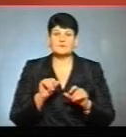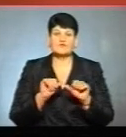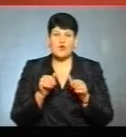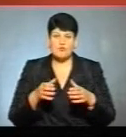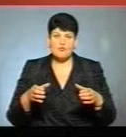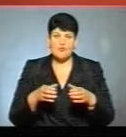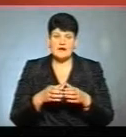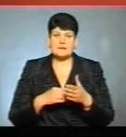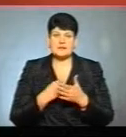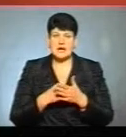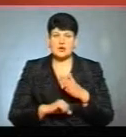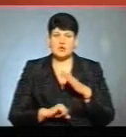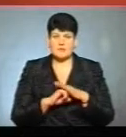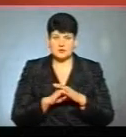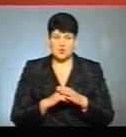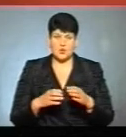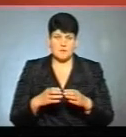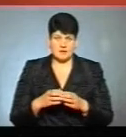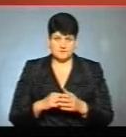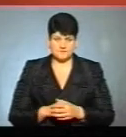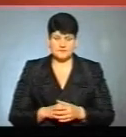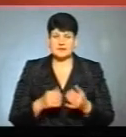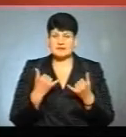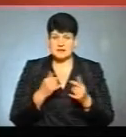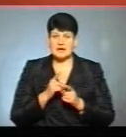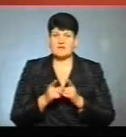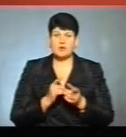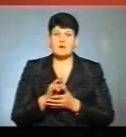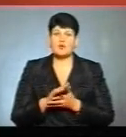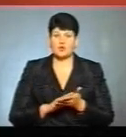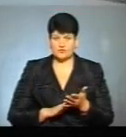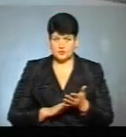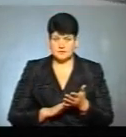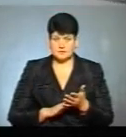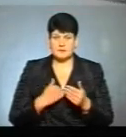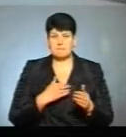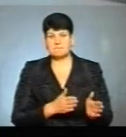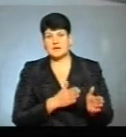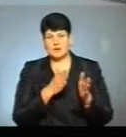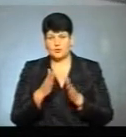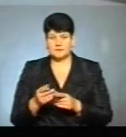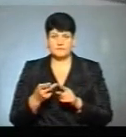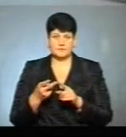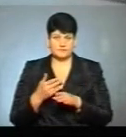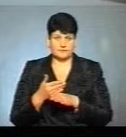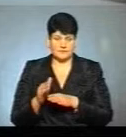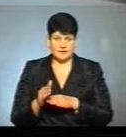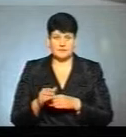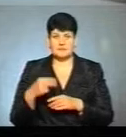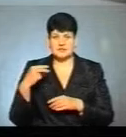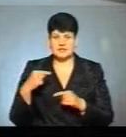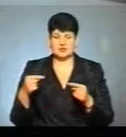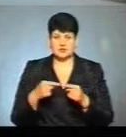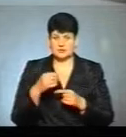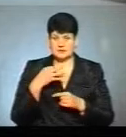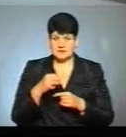сформувати матеріальну базу сформованих громад. Наразі реформа продовжується. Ми переходимо до наступного етапу. Президент чітко сформулював